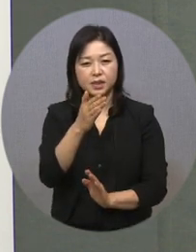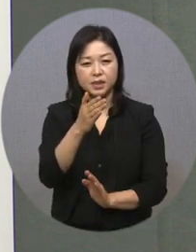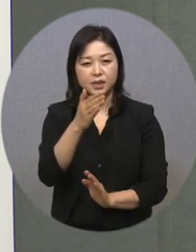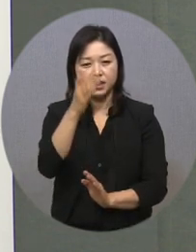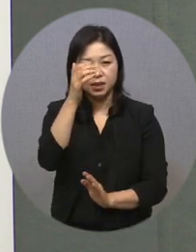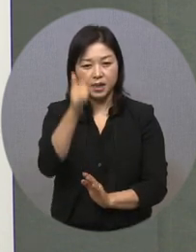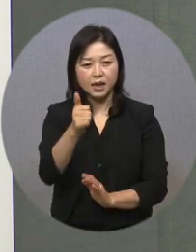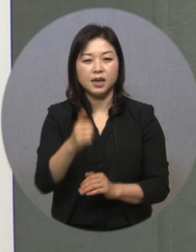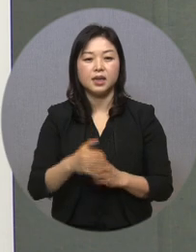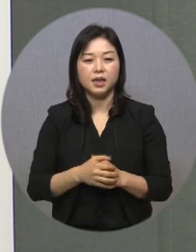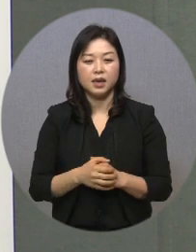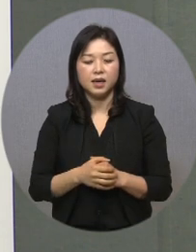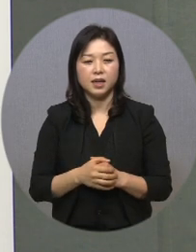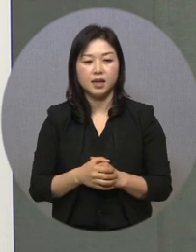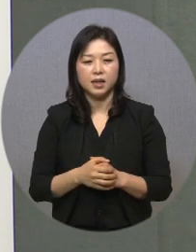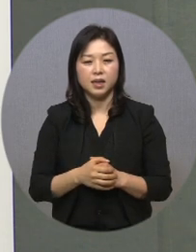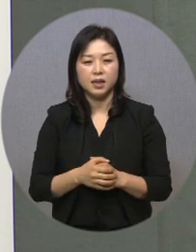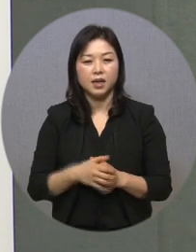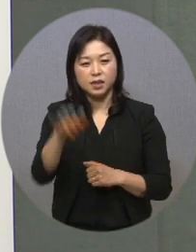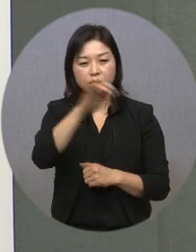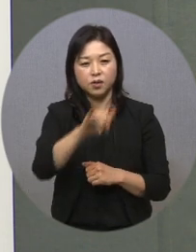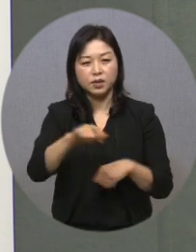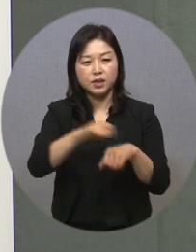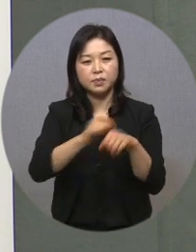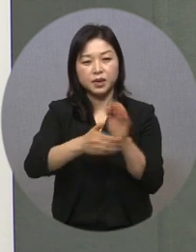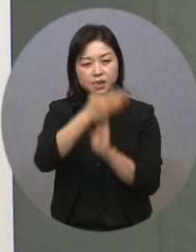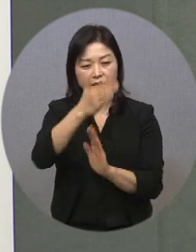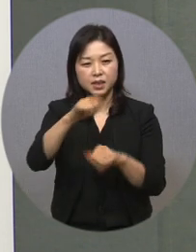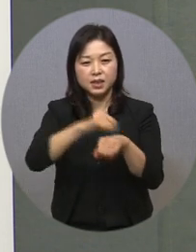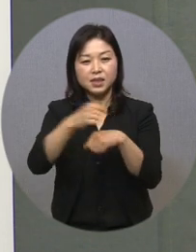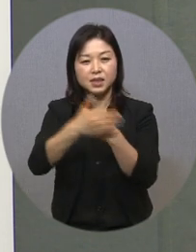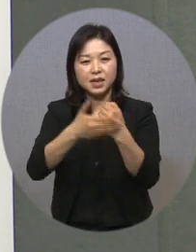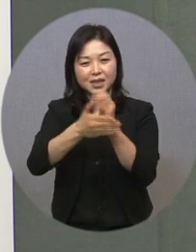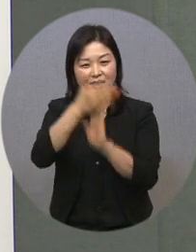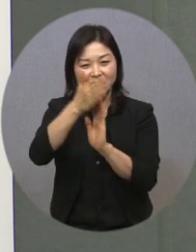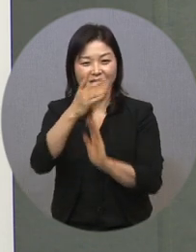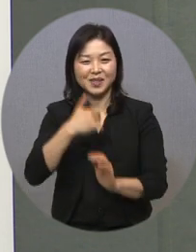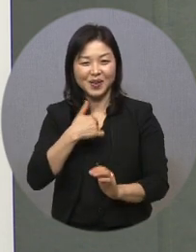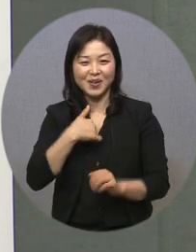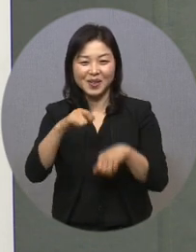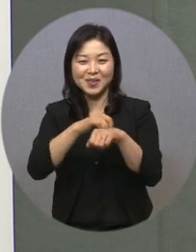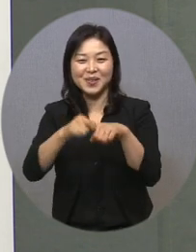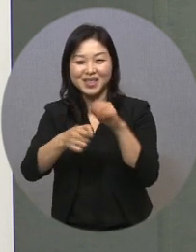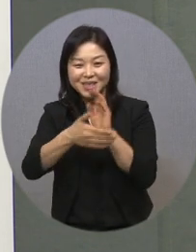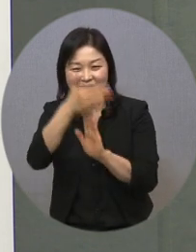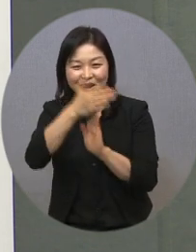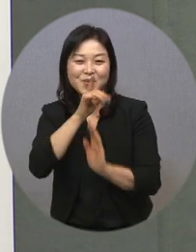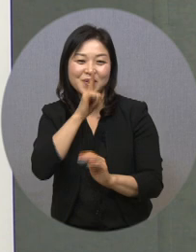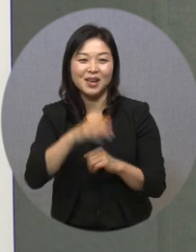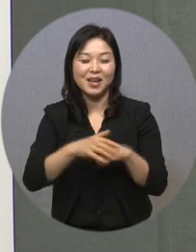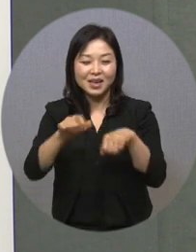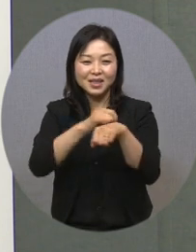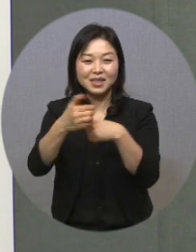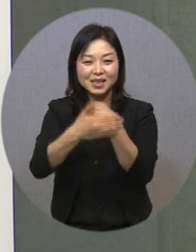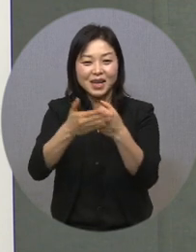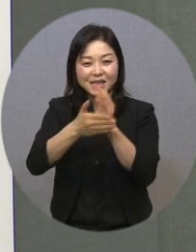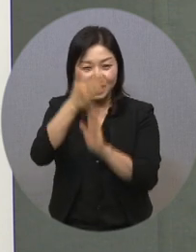전국시장 전국특별시 특례시 저도 자꾸 특별시라고 그래요. 특례시